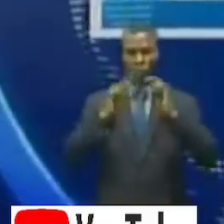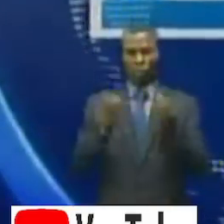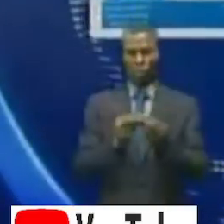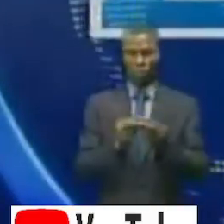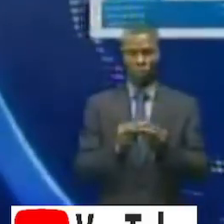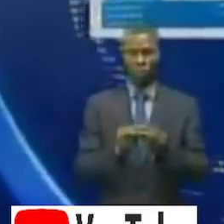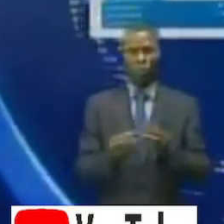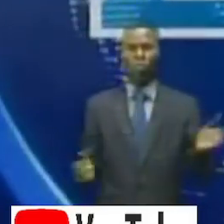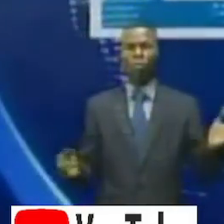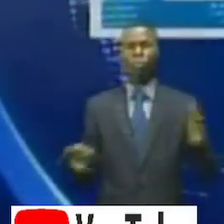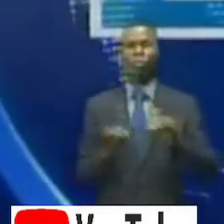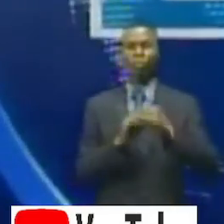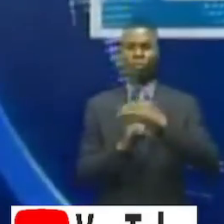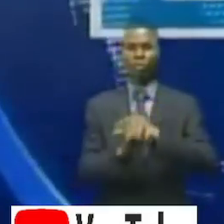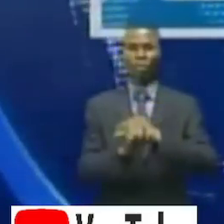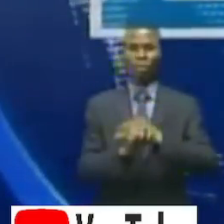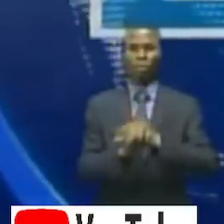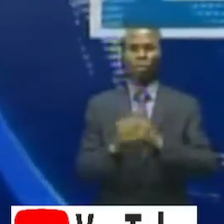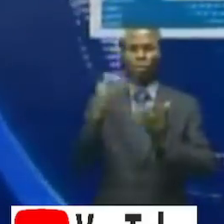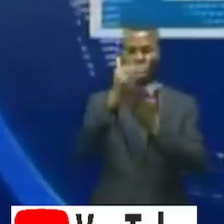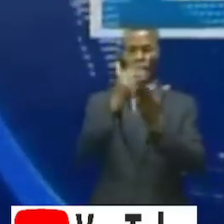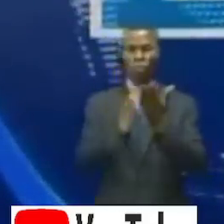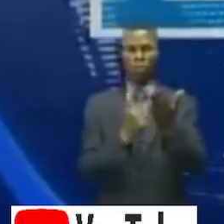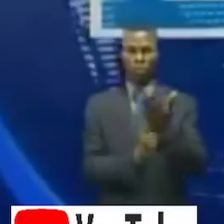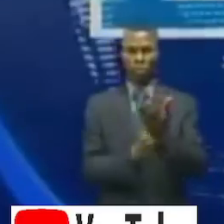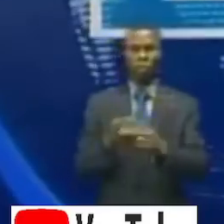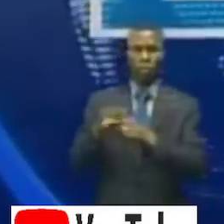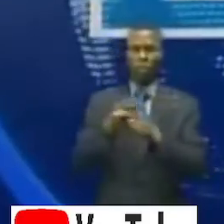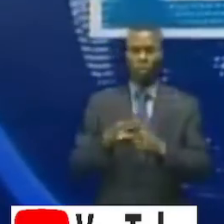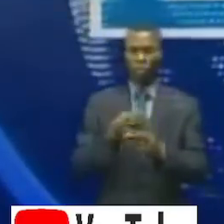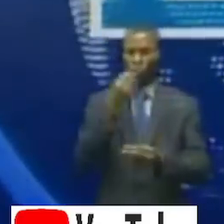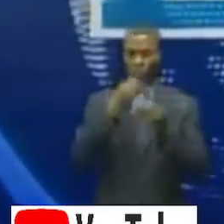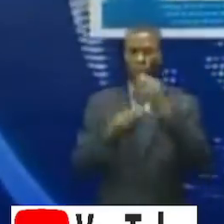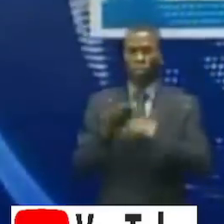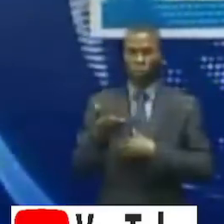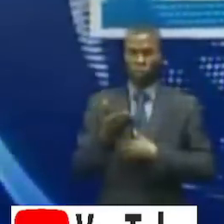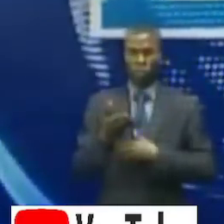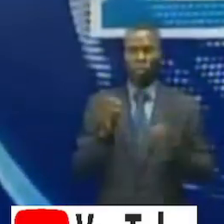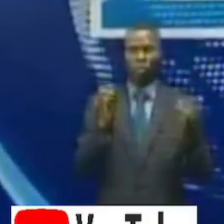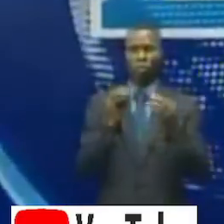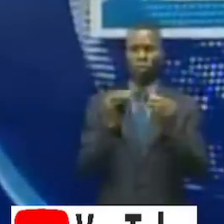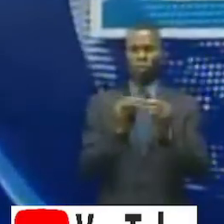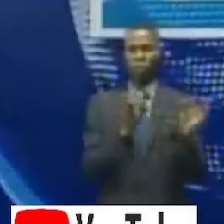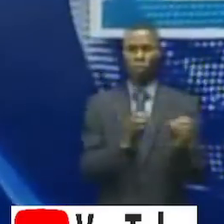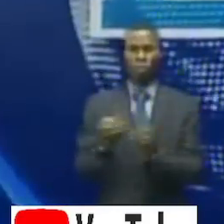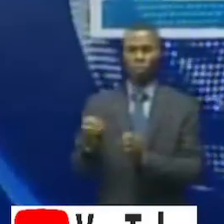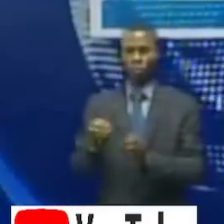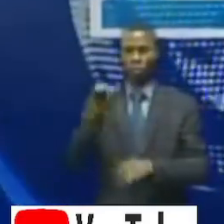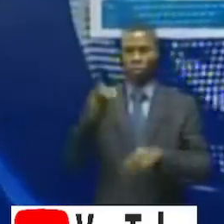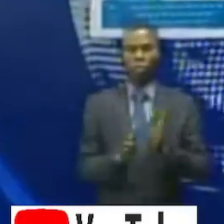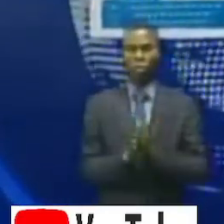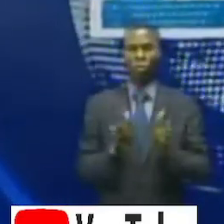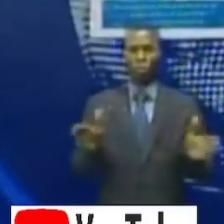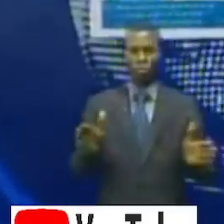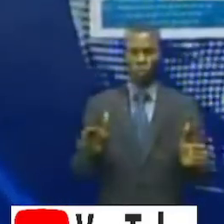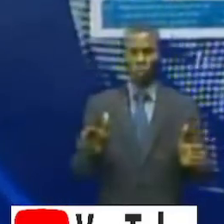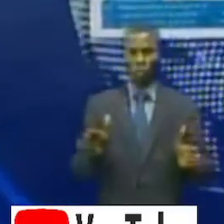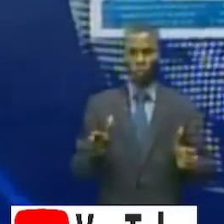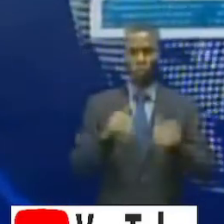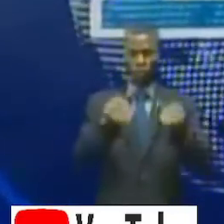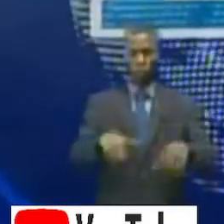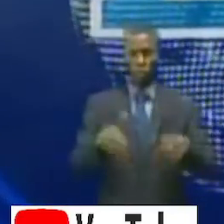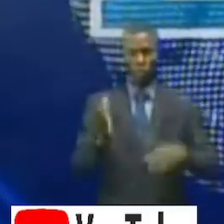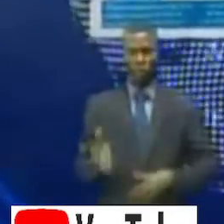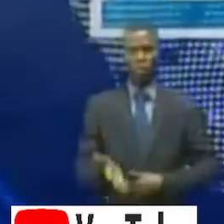cadre intégré des classifications de la sécurité alimentaire. La rencontre s'est déroulée au secrétariat général de